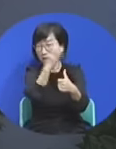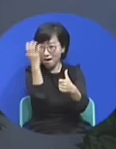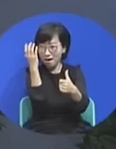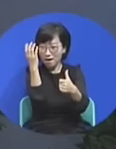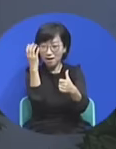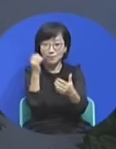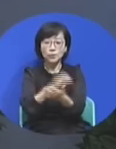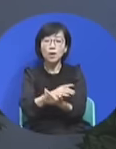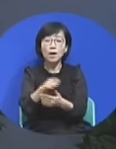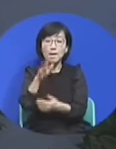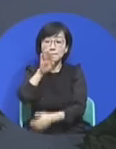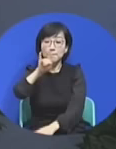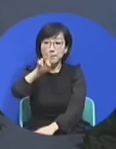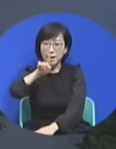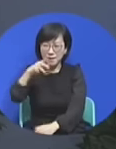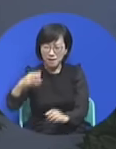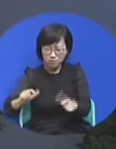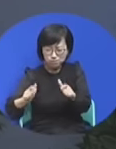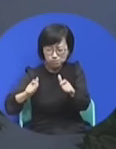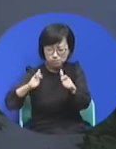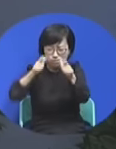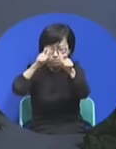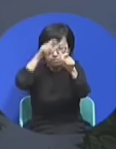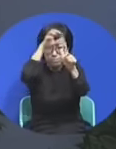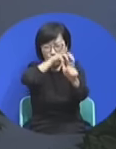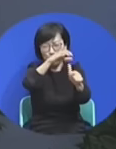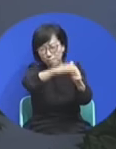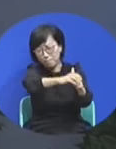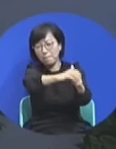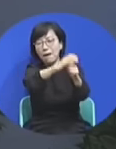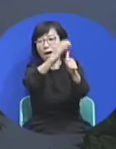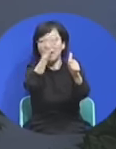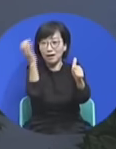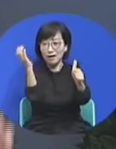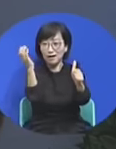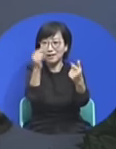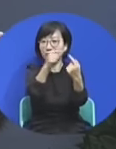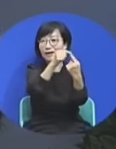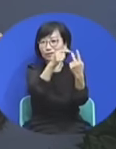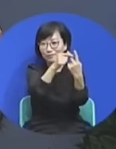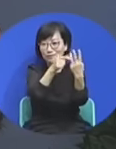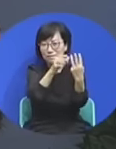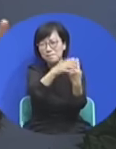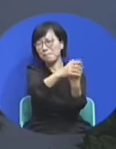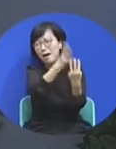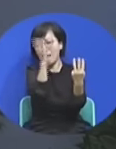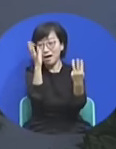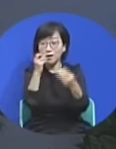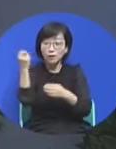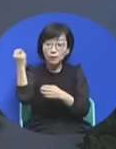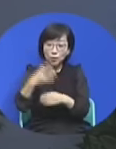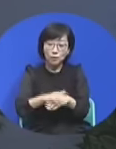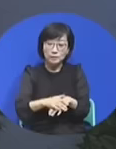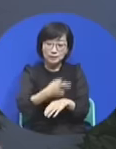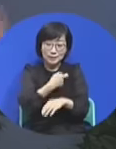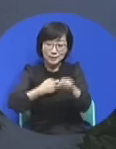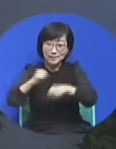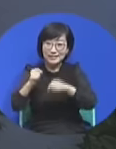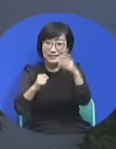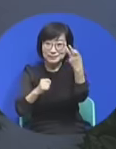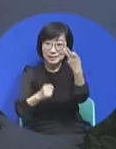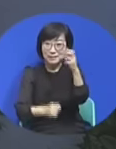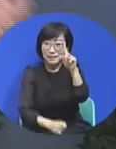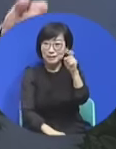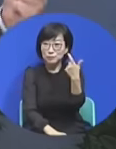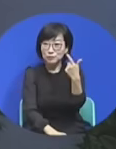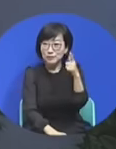바벨탑에서 빠져나오는 겁니다. It is coming out from Genesis 11. In other words, the Tower of Babel will crumble down. 전 세계 영매들이 사로잡은 사도행 13장,